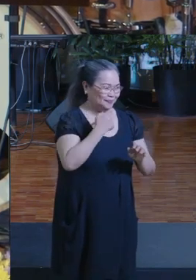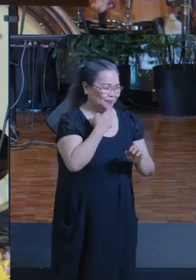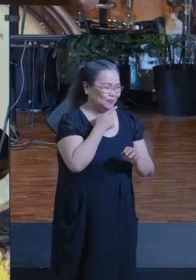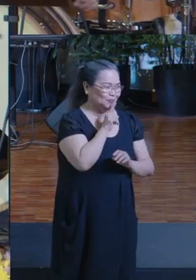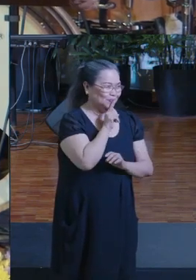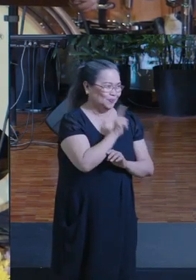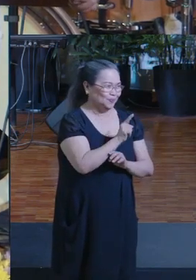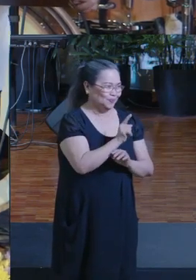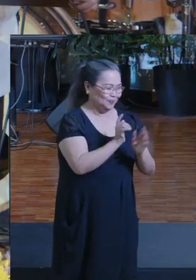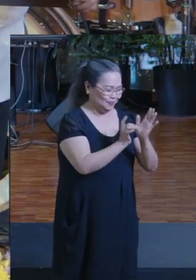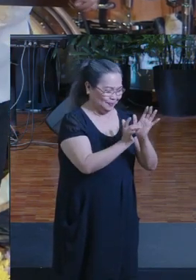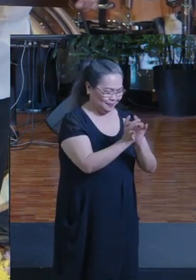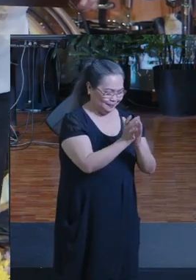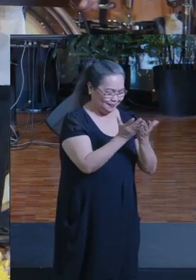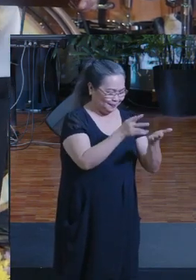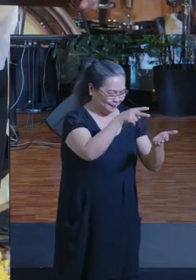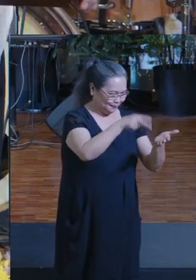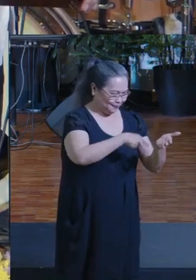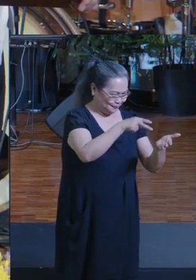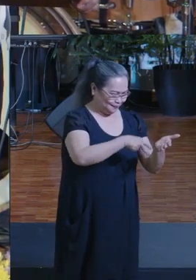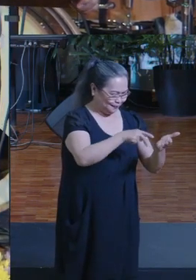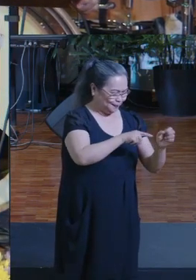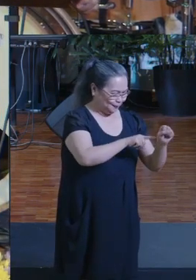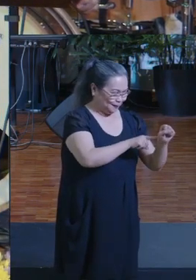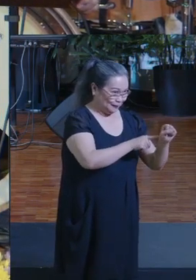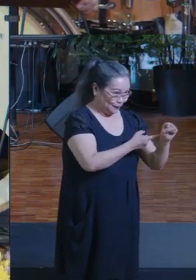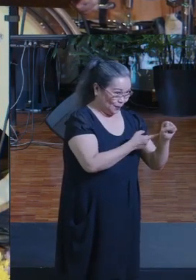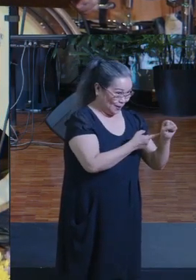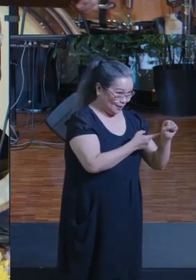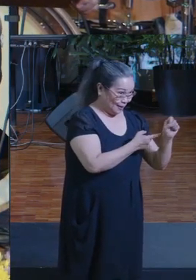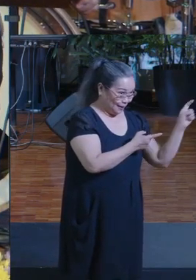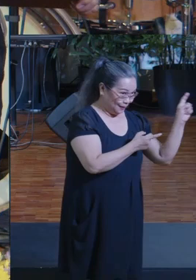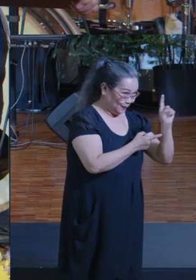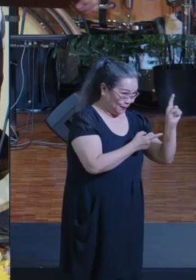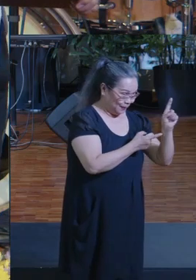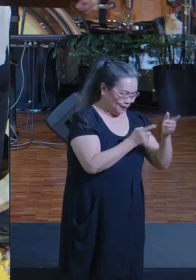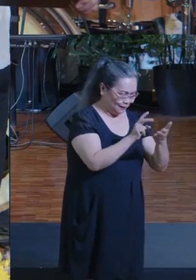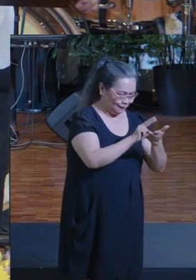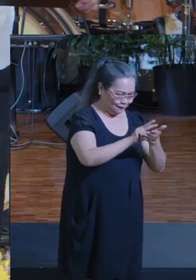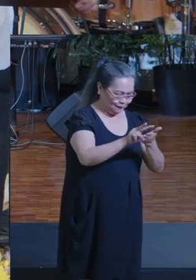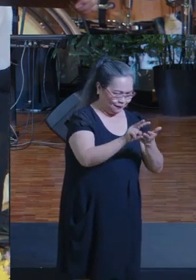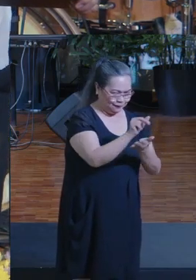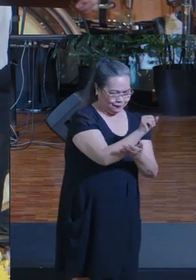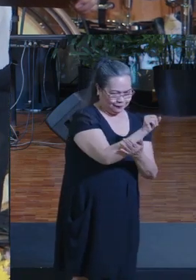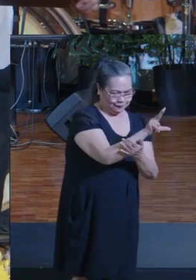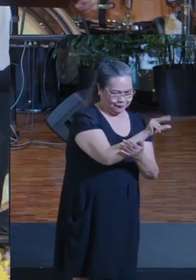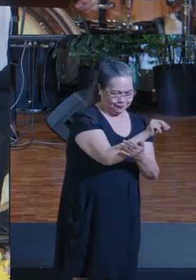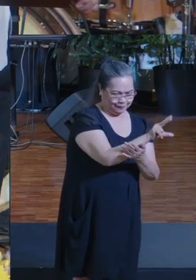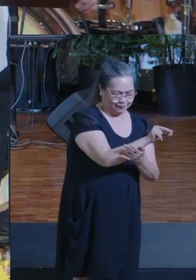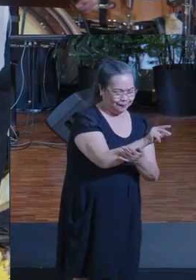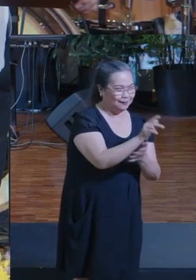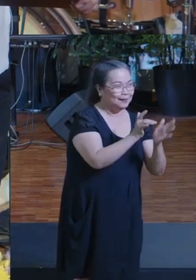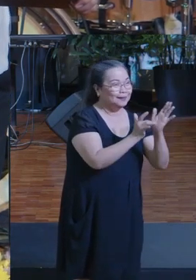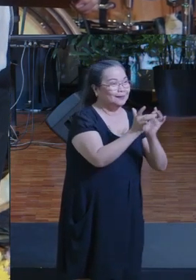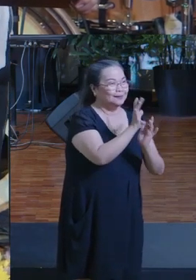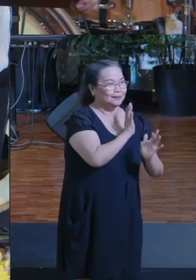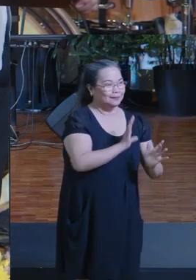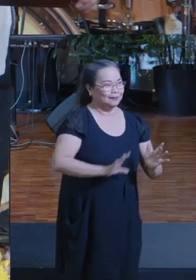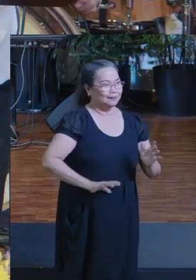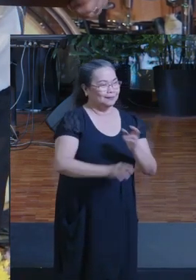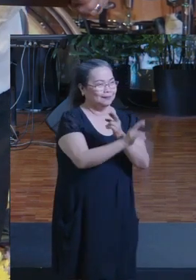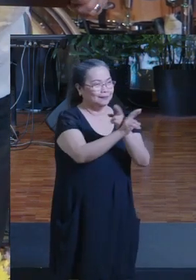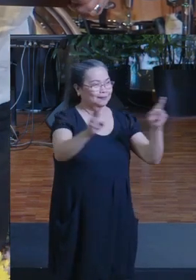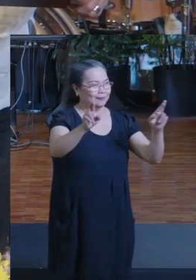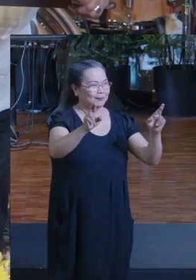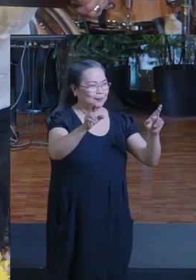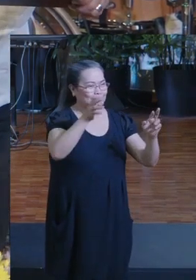Actually, scripture reading natin, dapat siguro inumpisa natin sa verse 13. Christ redeemed us from the curse